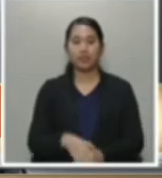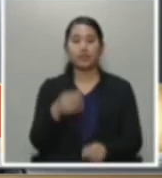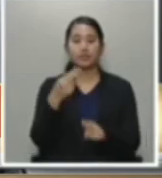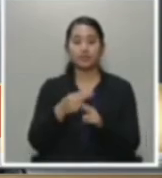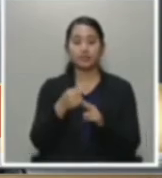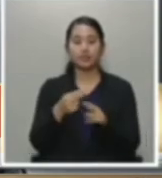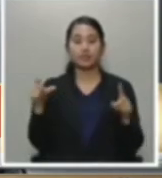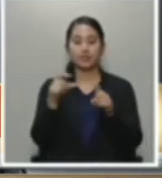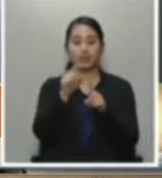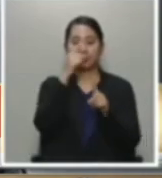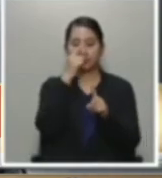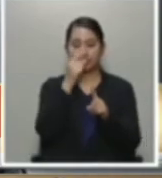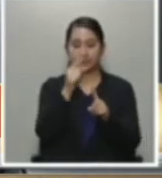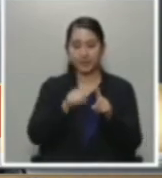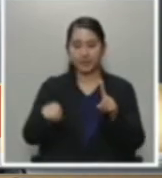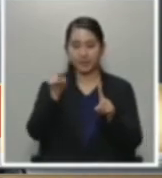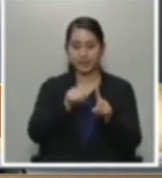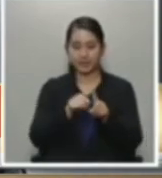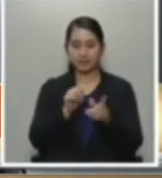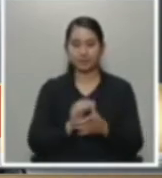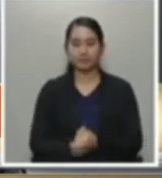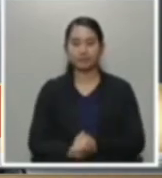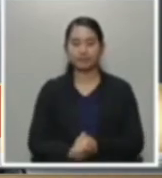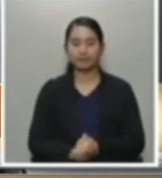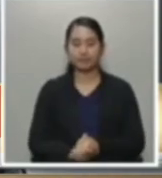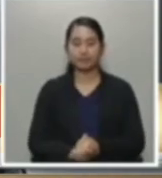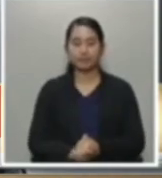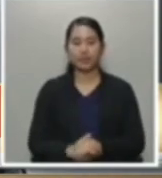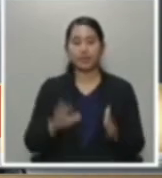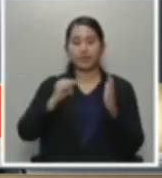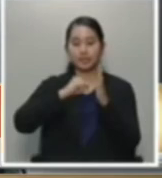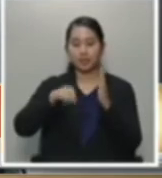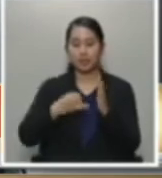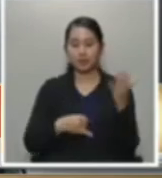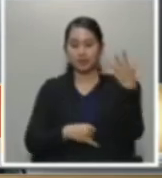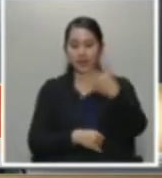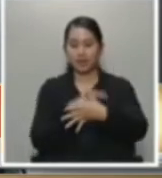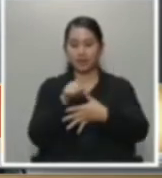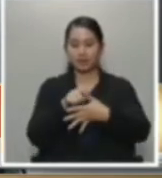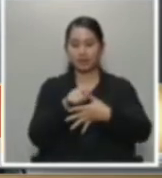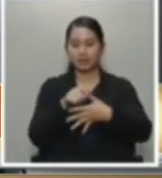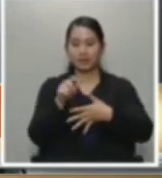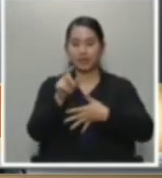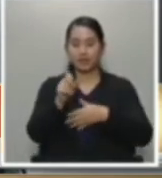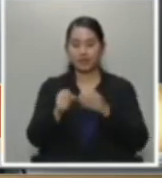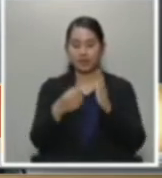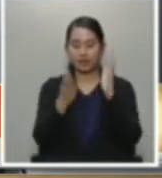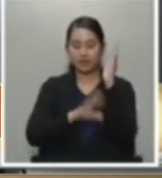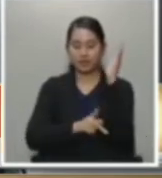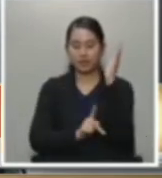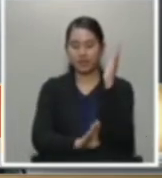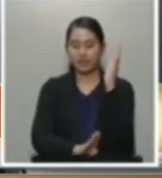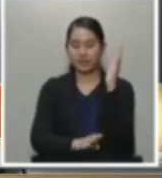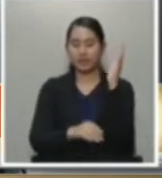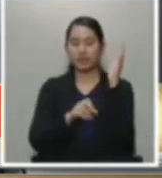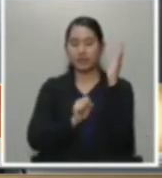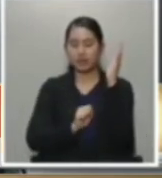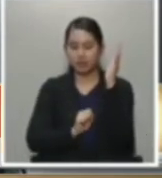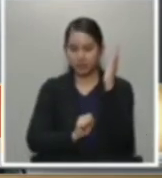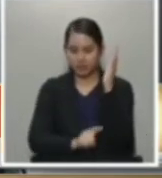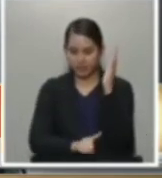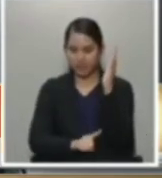Economic Zone นะครับ5จังหวัดครับท่านกระบี่นครศรีธรรมราชตรังพัทลุงสงข